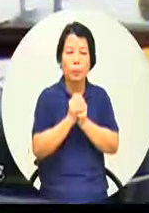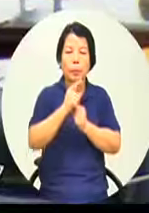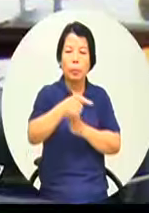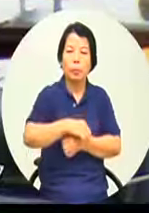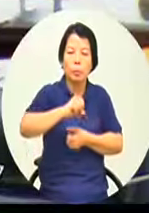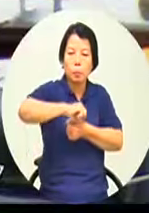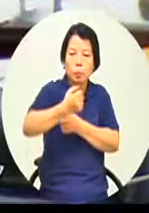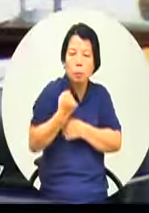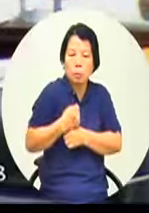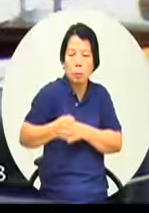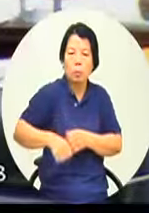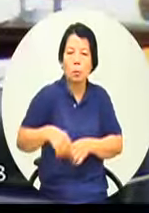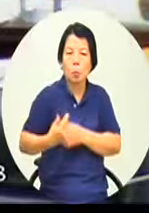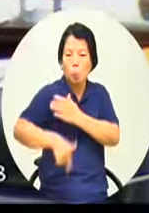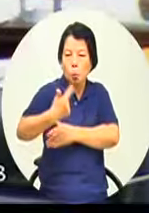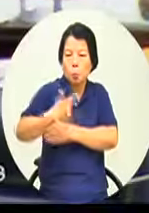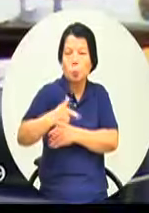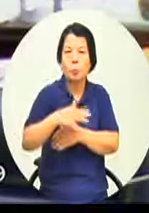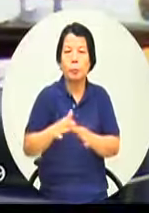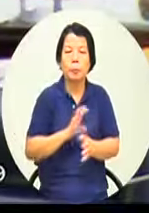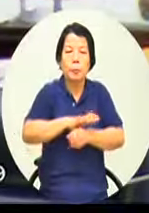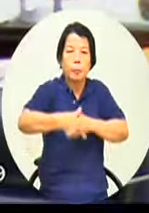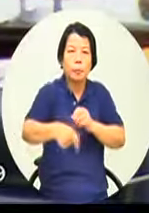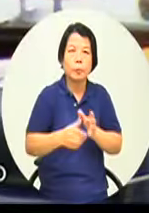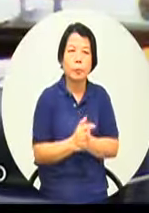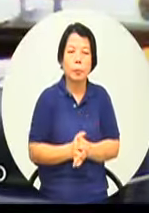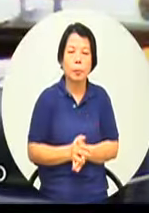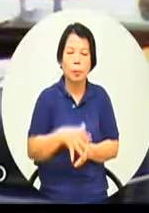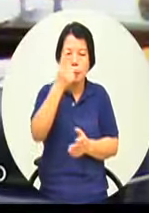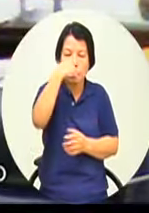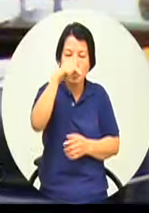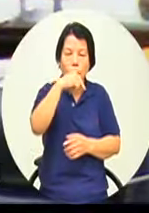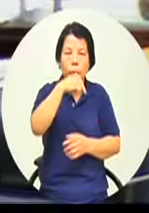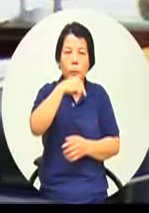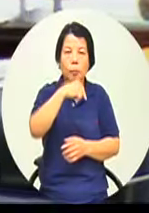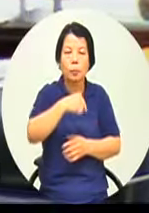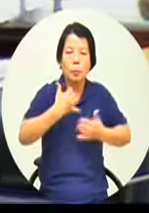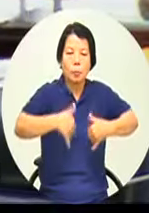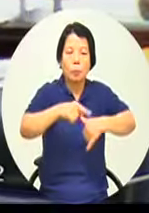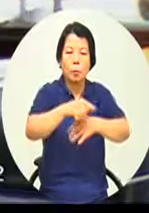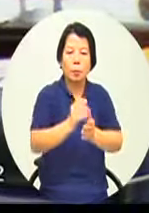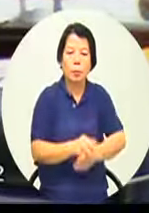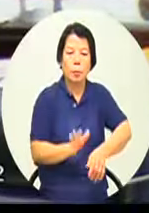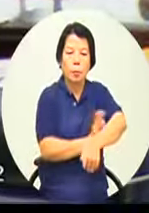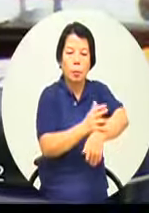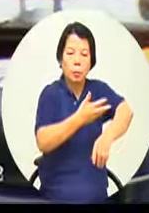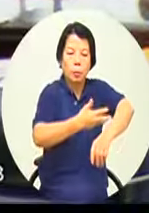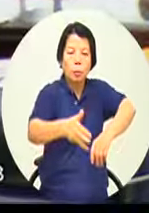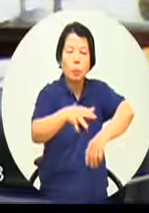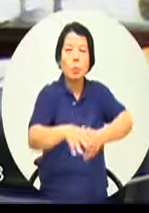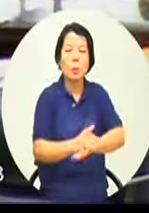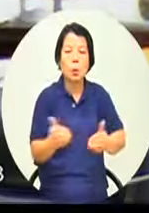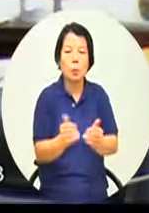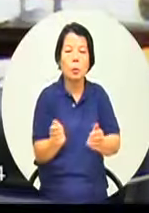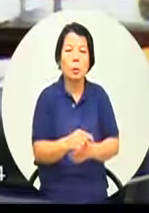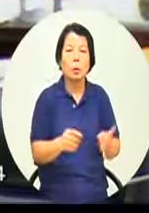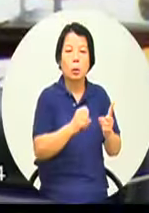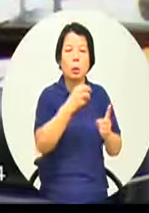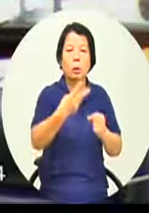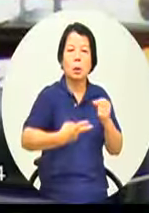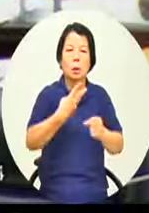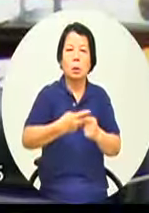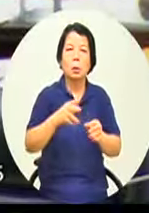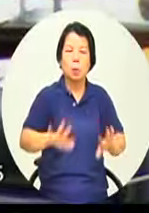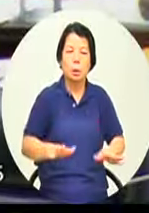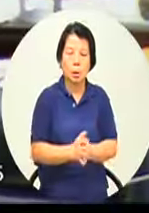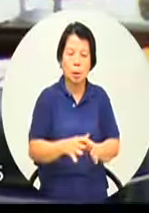强你们的速度，包含第一个凤鸣街的那个侧沟的问题哦。我们也从102年到现在，终